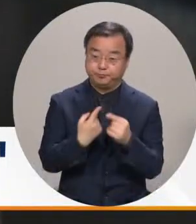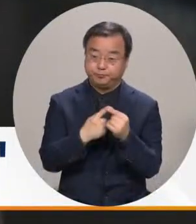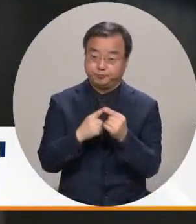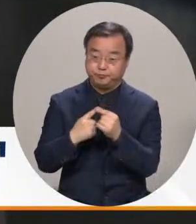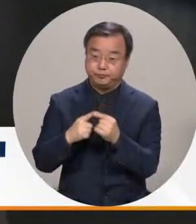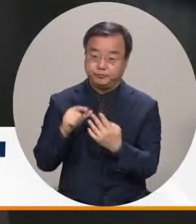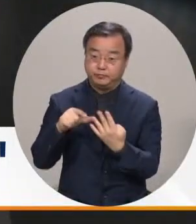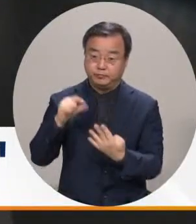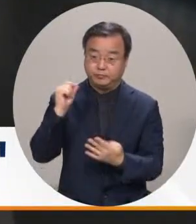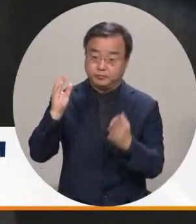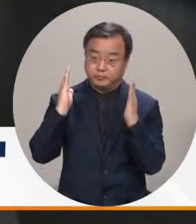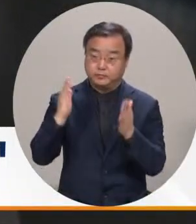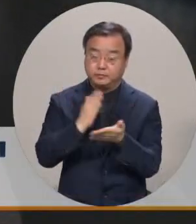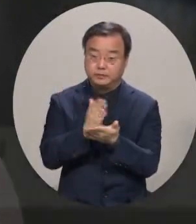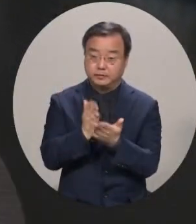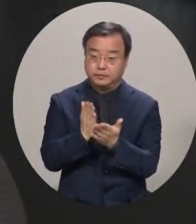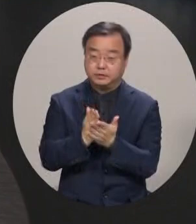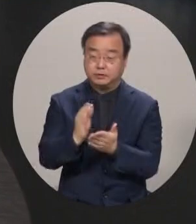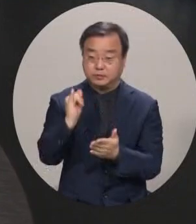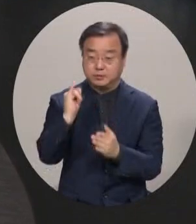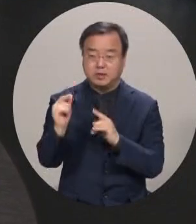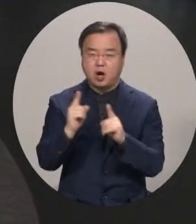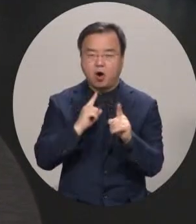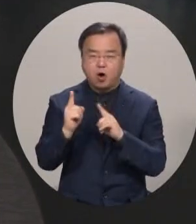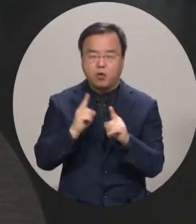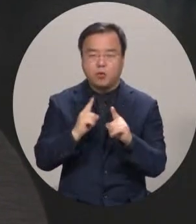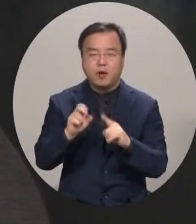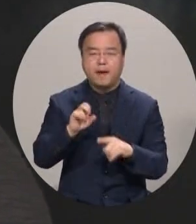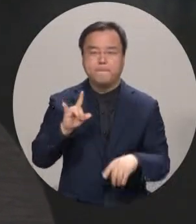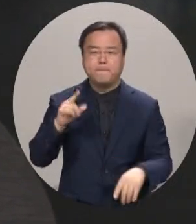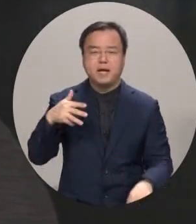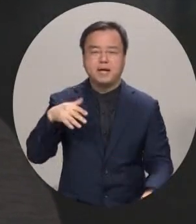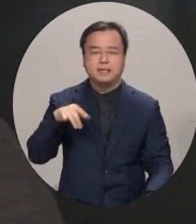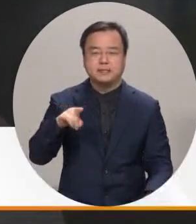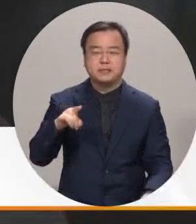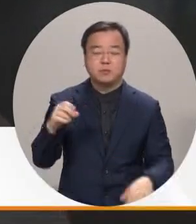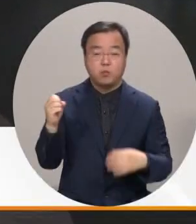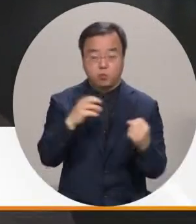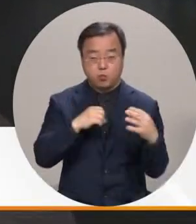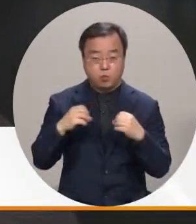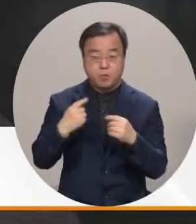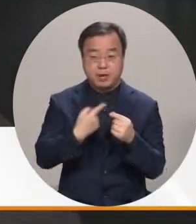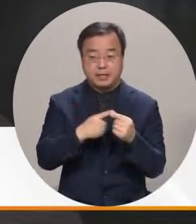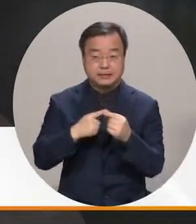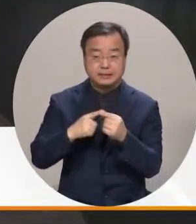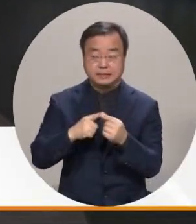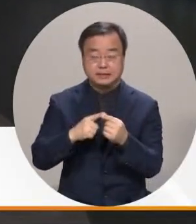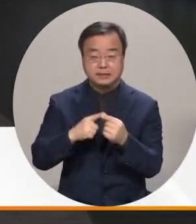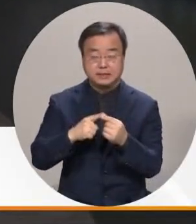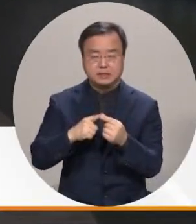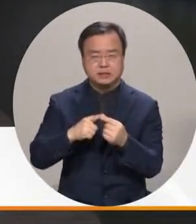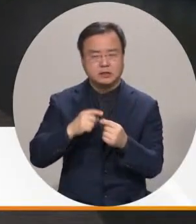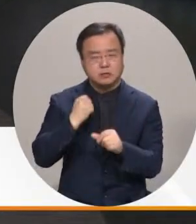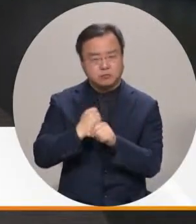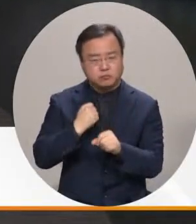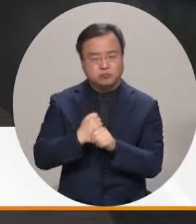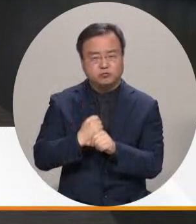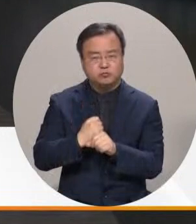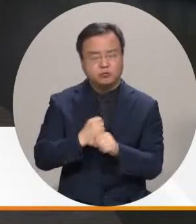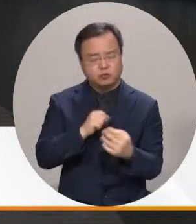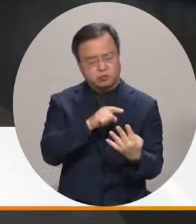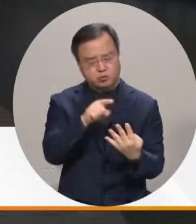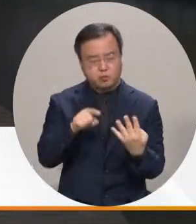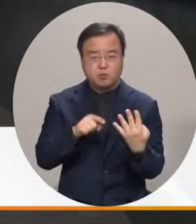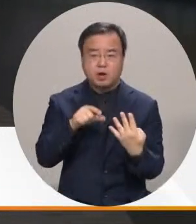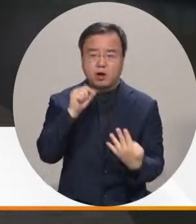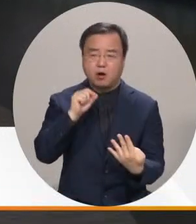선택 과목이 있습니다이 언어화 매체와 합법과 장문 이게 두 가지가 있는데 어떻게 골라야 할지 또 고민되는 수험생들이 많을 것